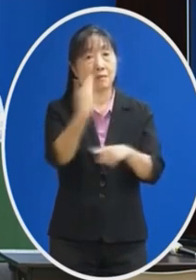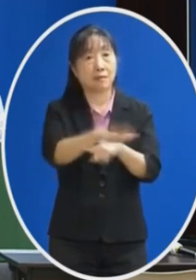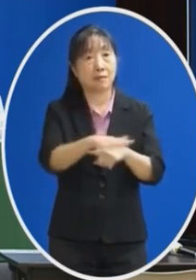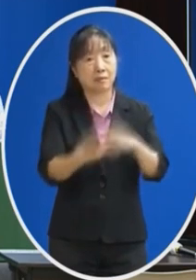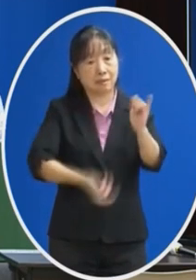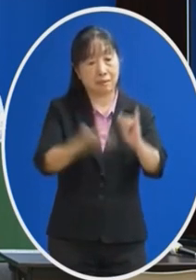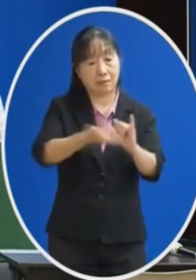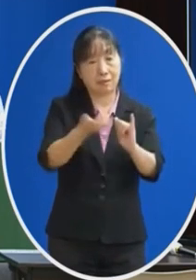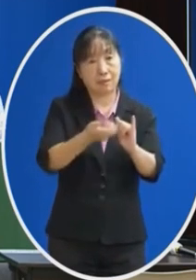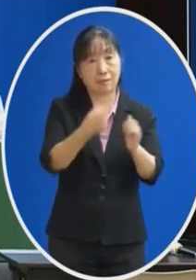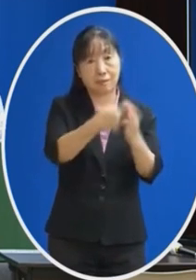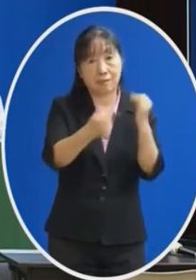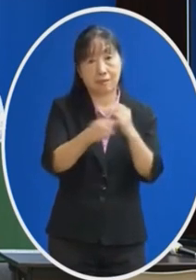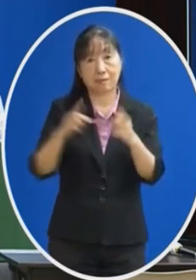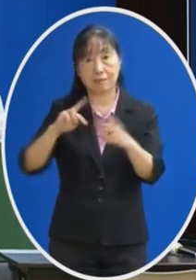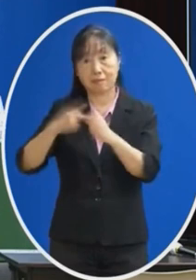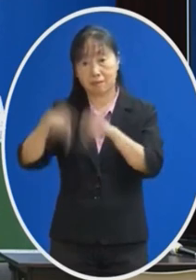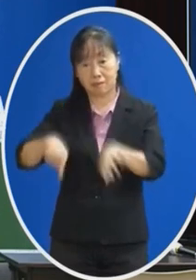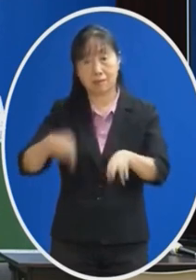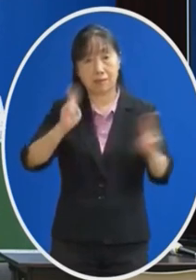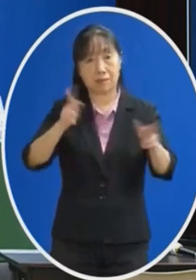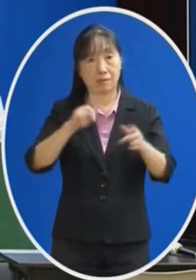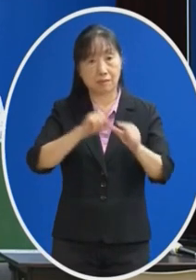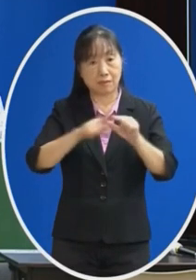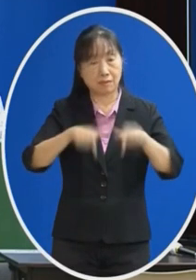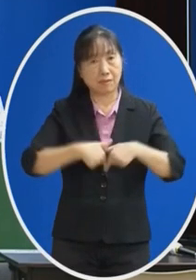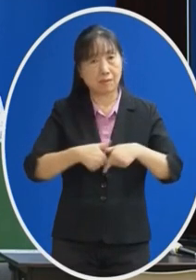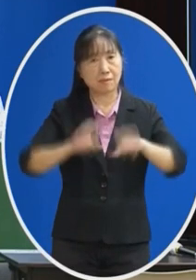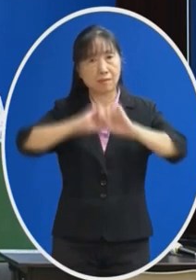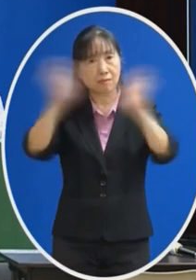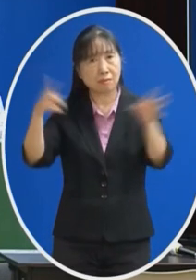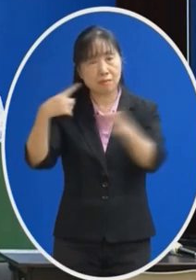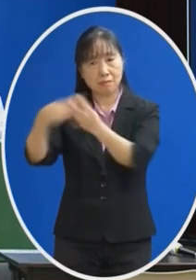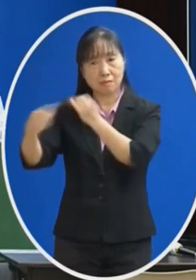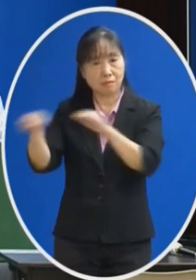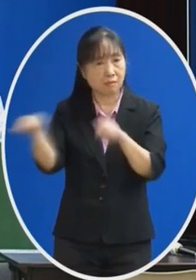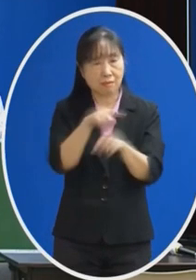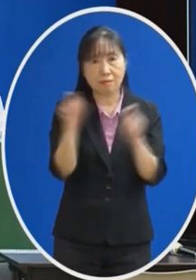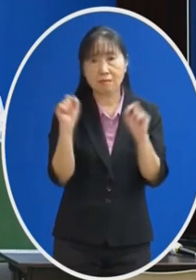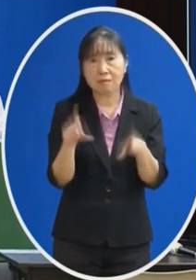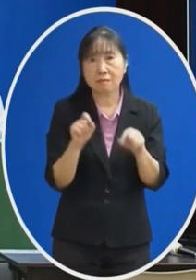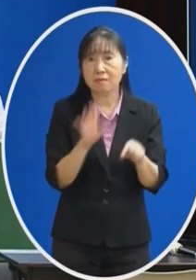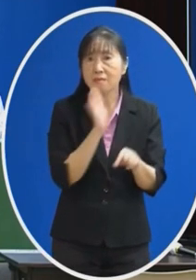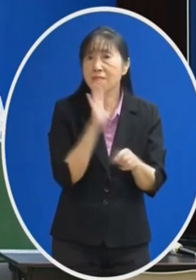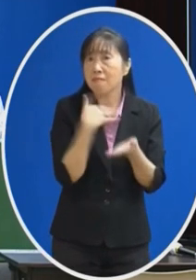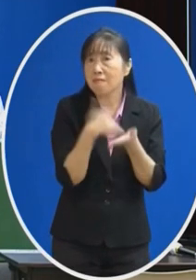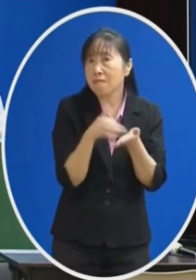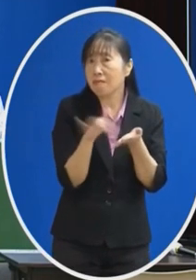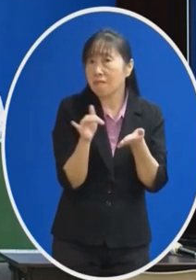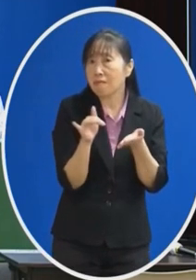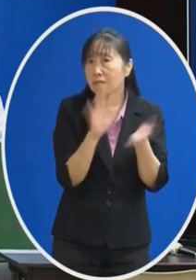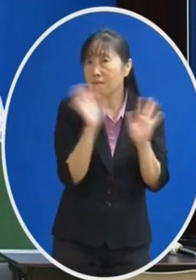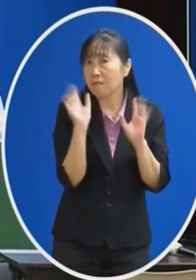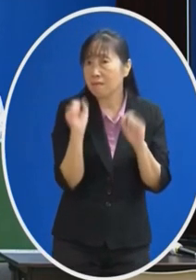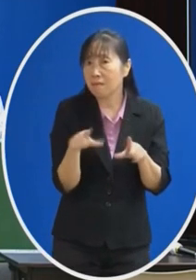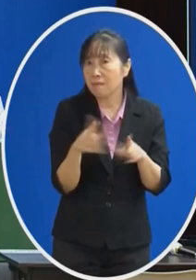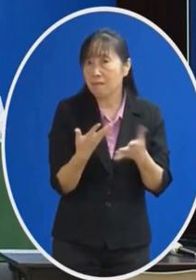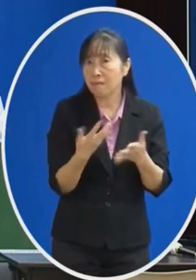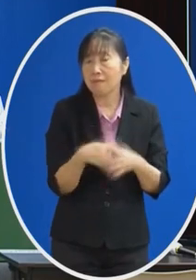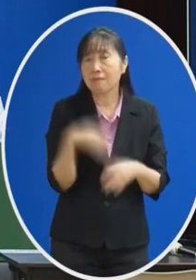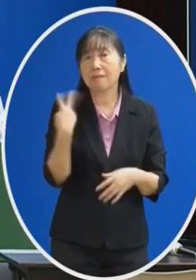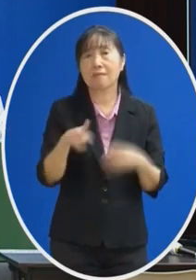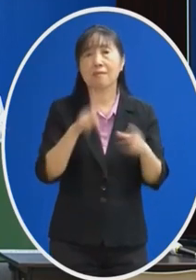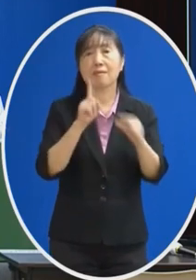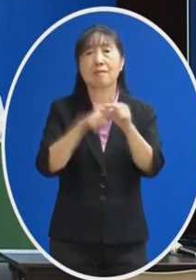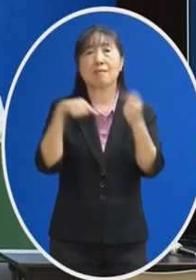指挥中心这边公布的死亡数搭不起来，为什么会这样子？是不是这个计算上面有一点误差呢？另外，这个中研